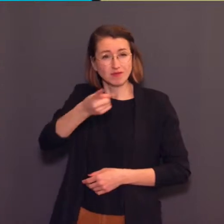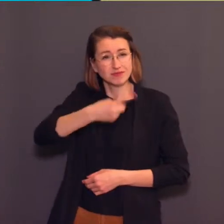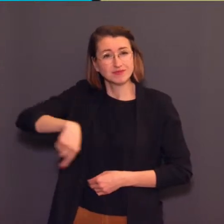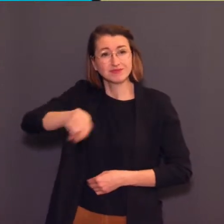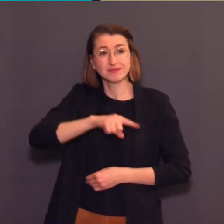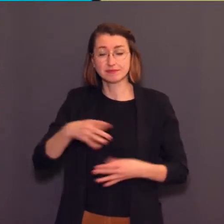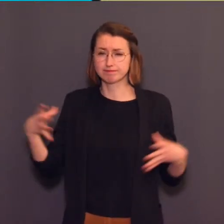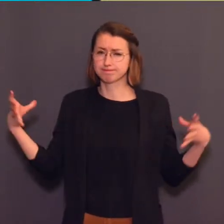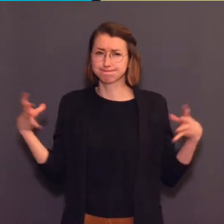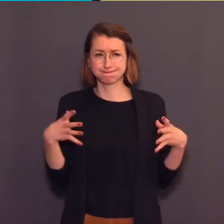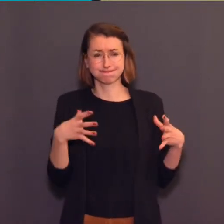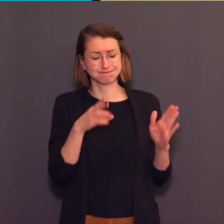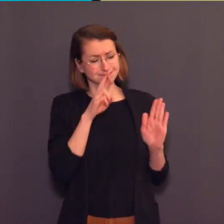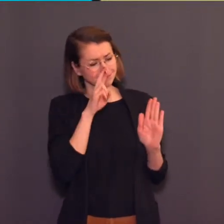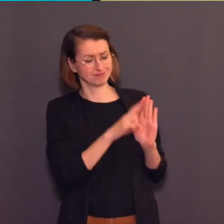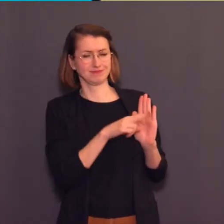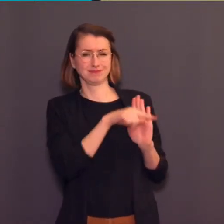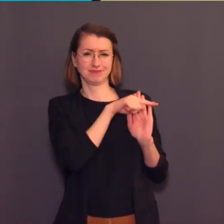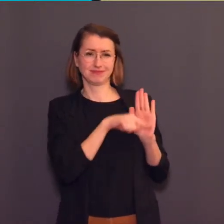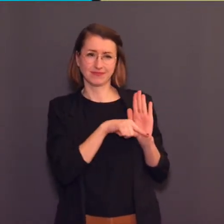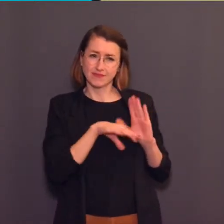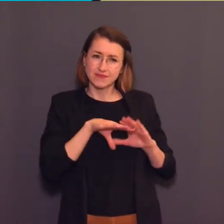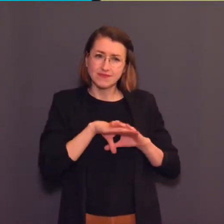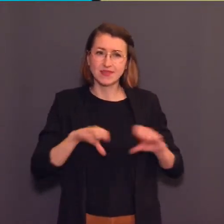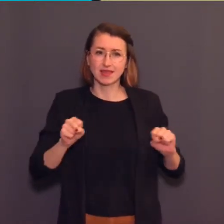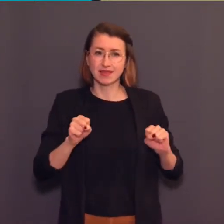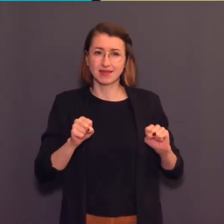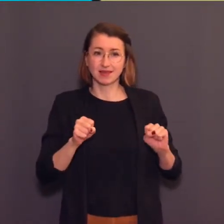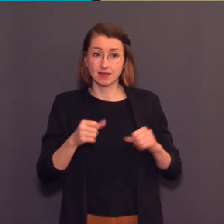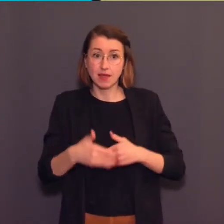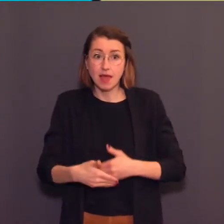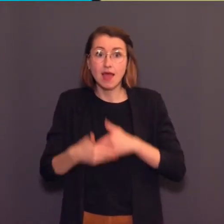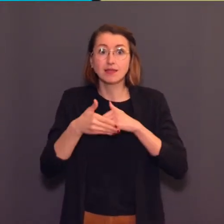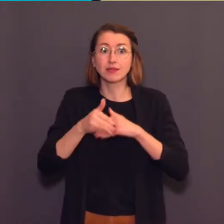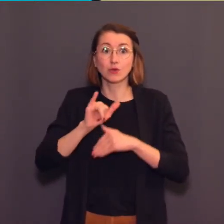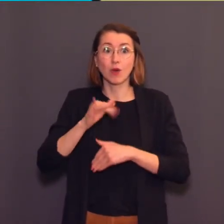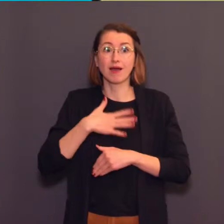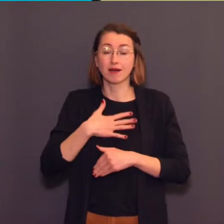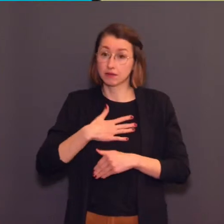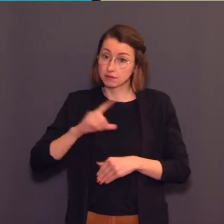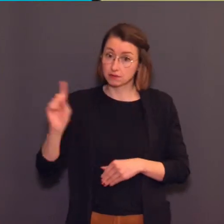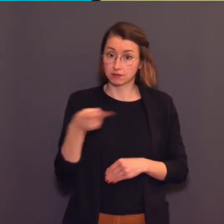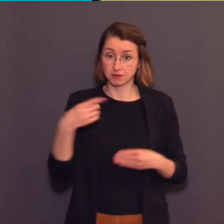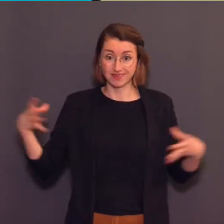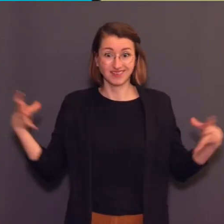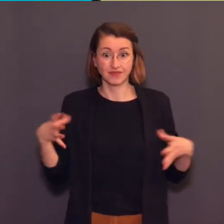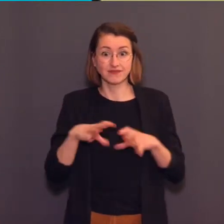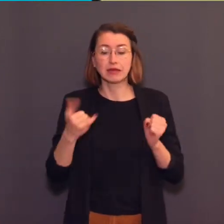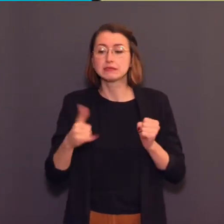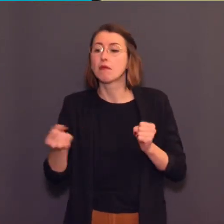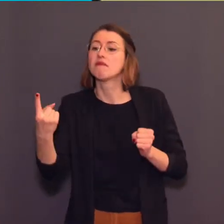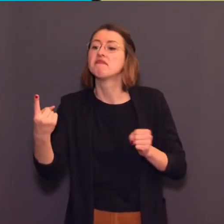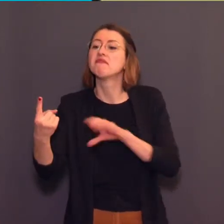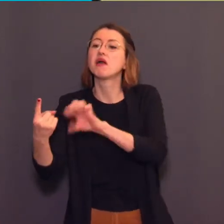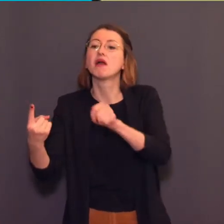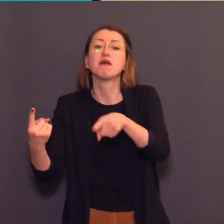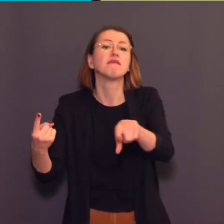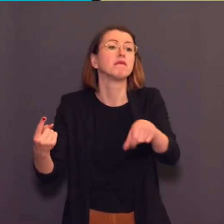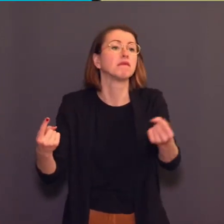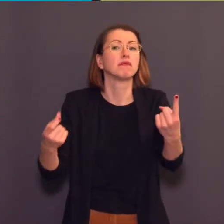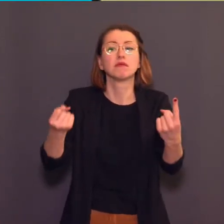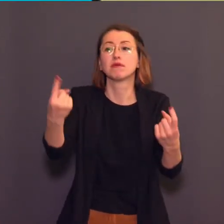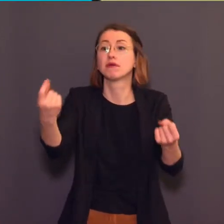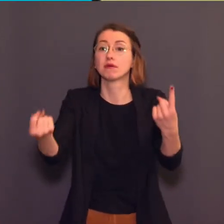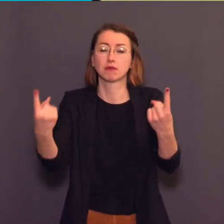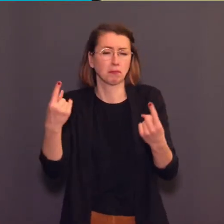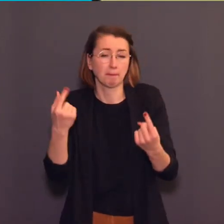qu'avec votre aide à vous tous, et pas à une partie d'entre vous, qu'on pourra réussir, en ayant ces 4 prochaines semaines,